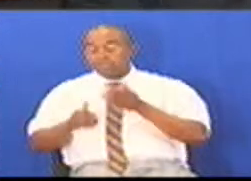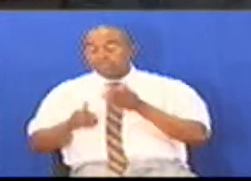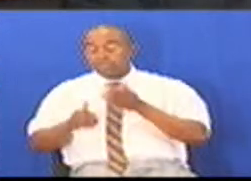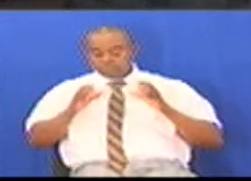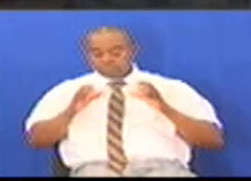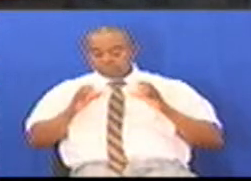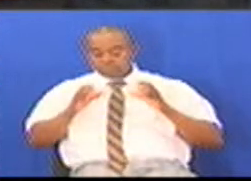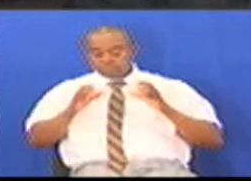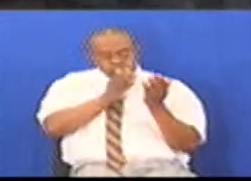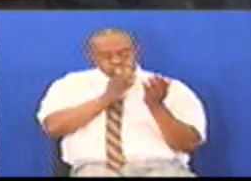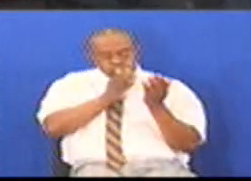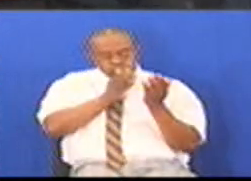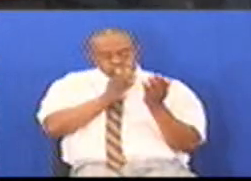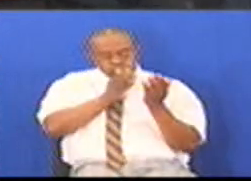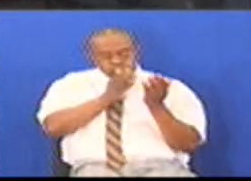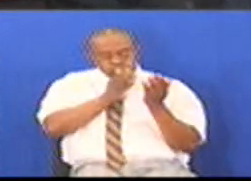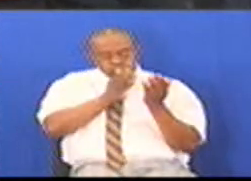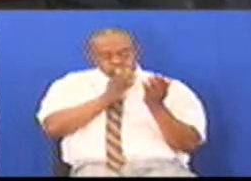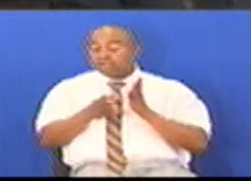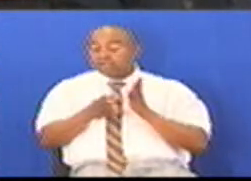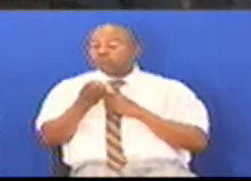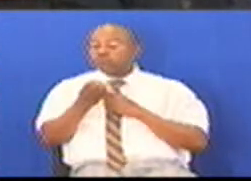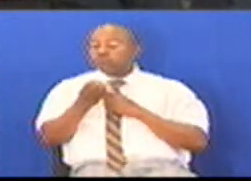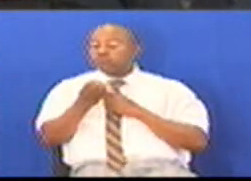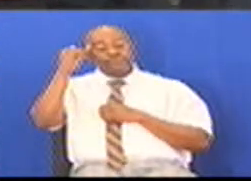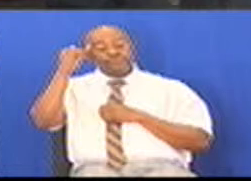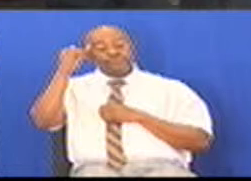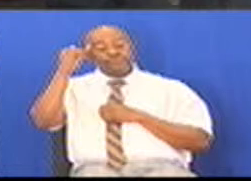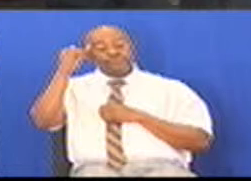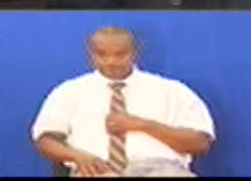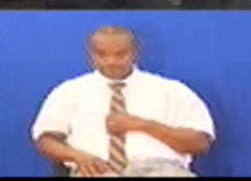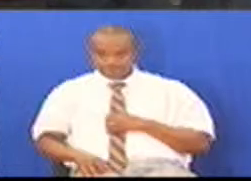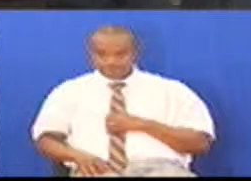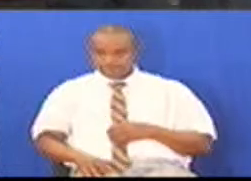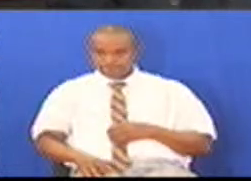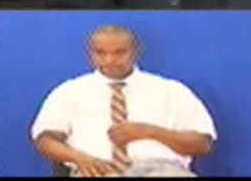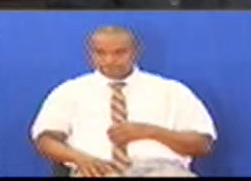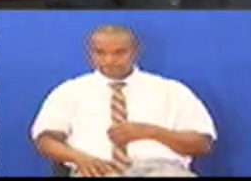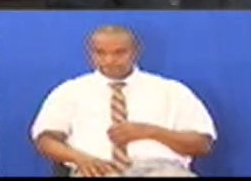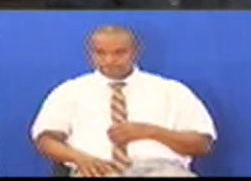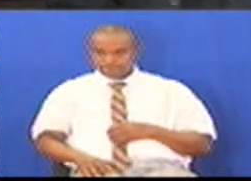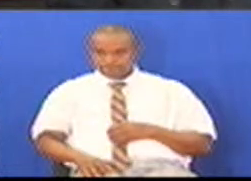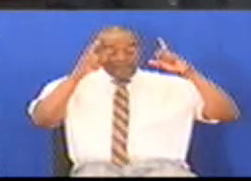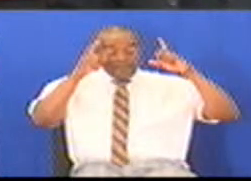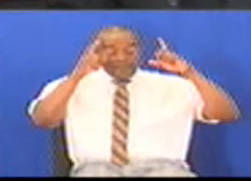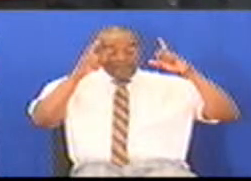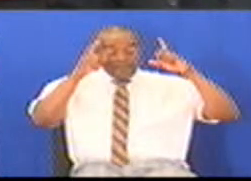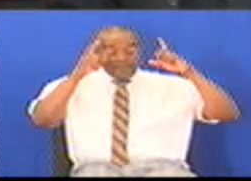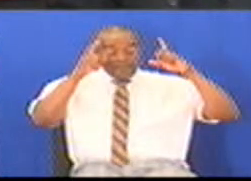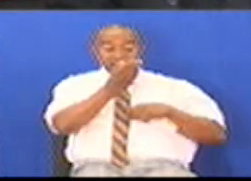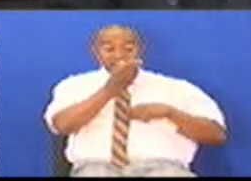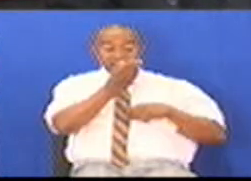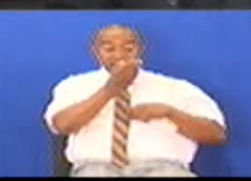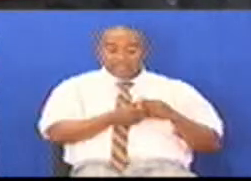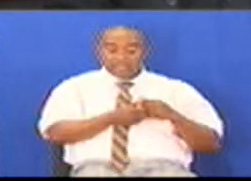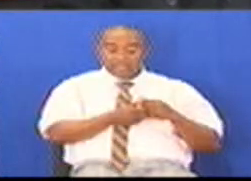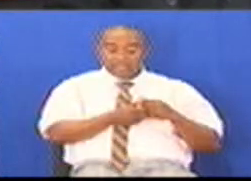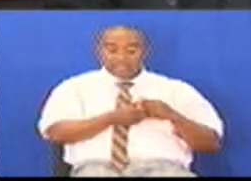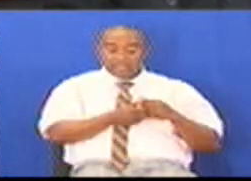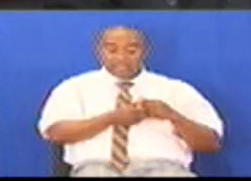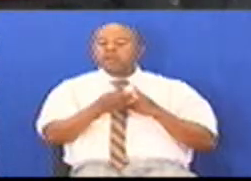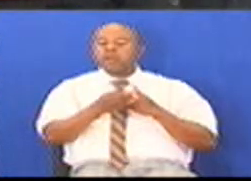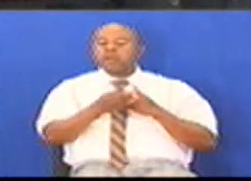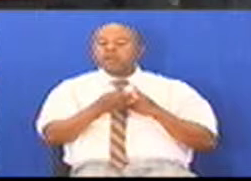imepitia utaratibu huo na inashauri mambo yafuatayo. Kwanza, kitambulisho kuwa na picha ya mfanyabiashara na mahali anapofanya biashara ili kuepusha